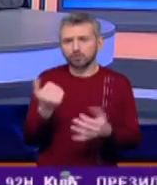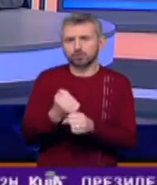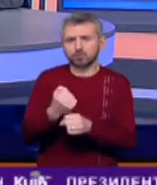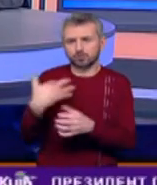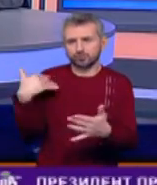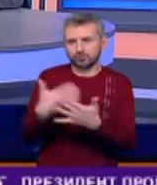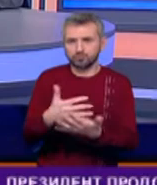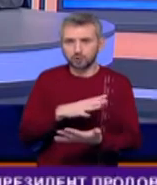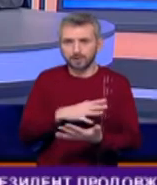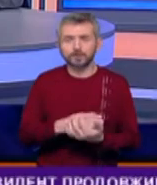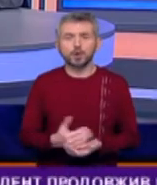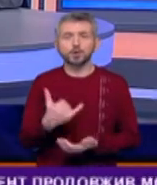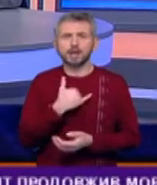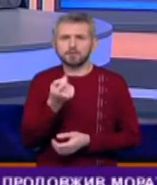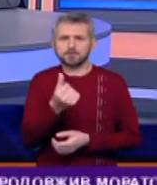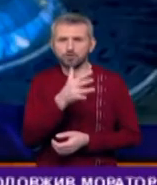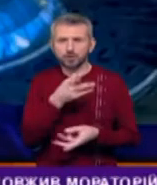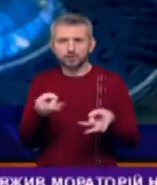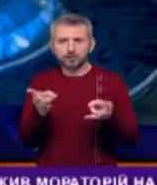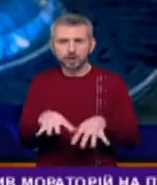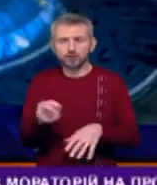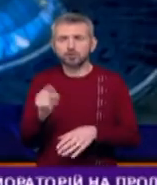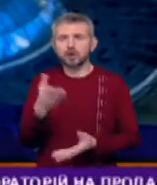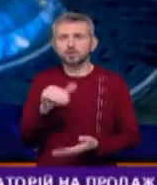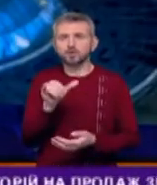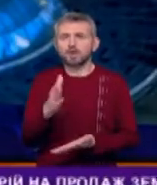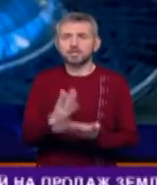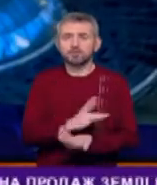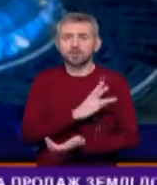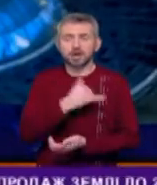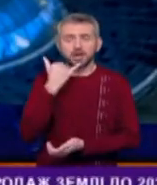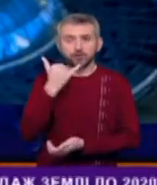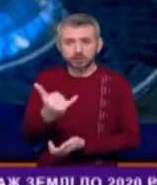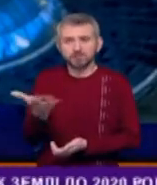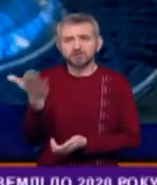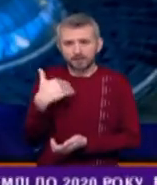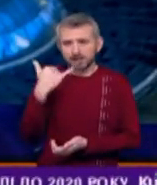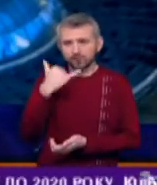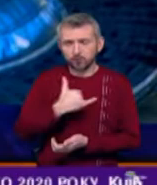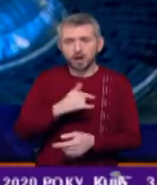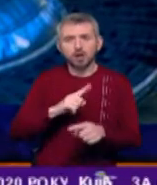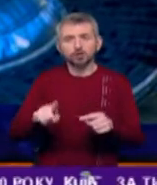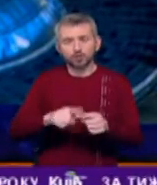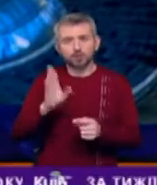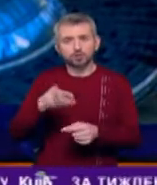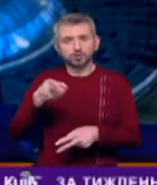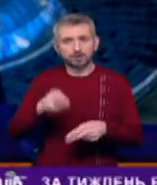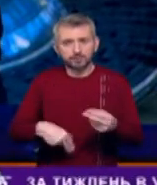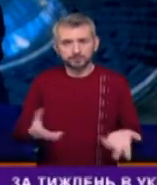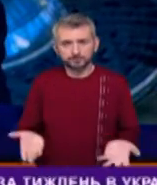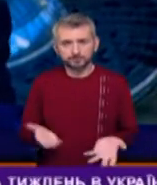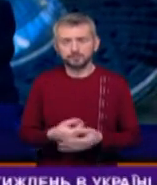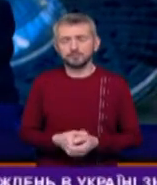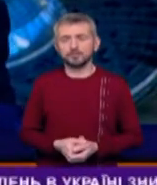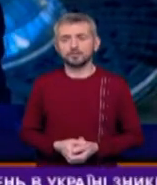зробив. Нагадаю, шановні, у нас не так багато часу залишається, тому якщо у вас є бажання дзвонити, то ще дзвоніть, бо скоро ми, на жаль, будемо мусити сказати